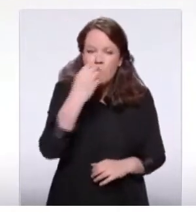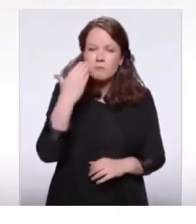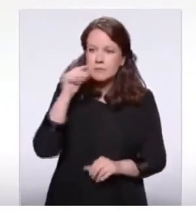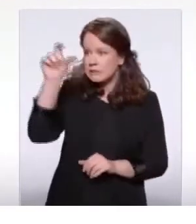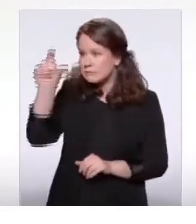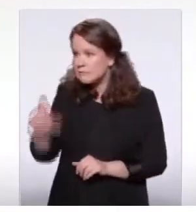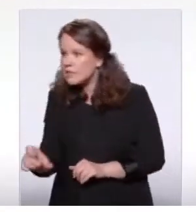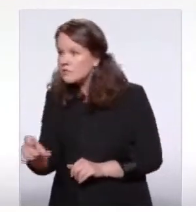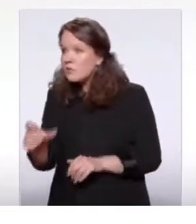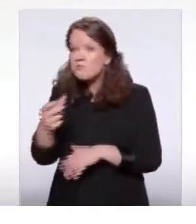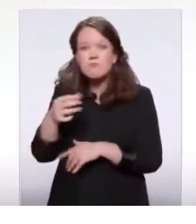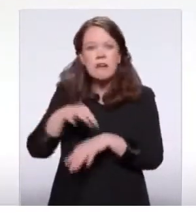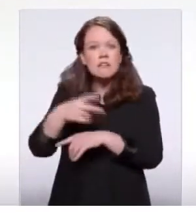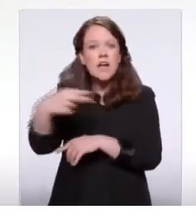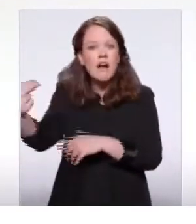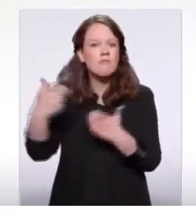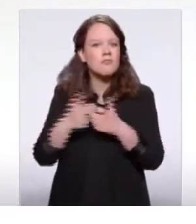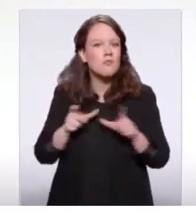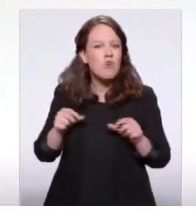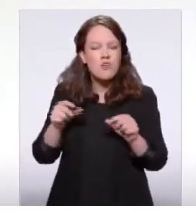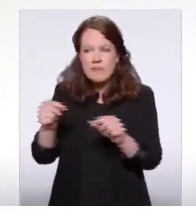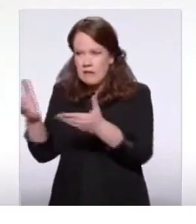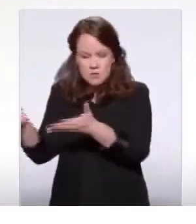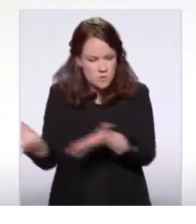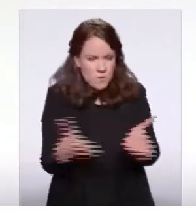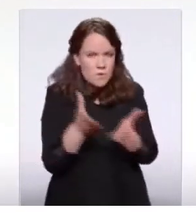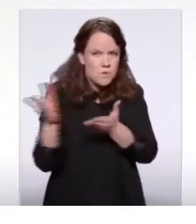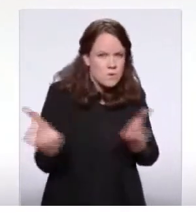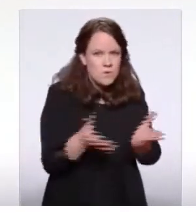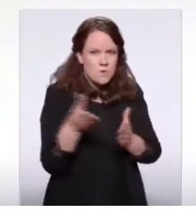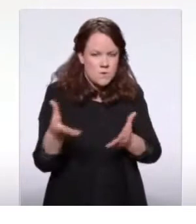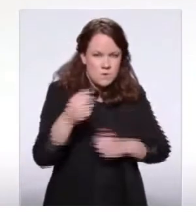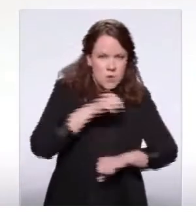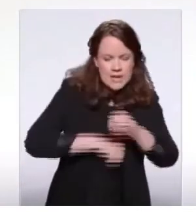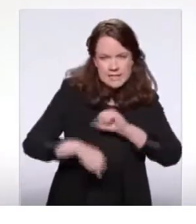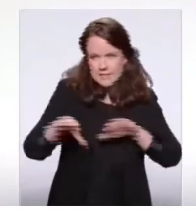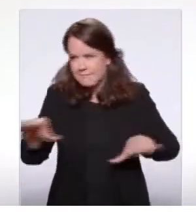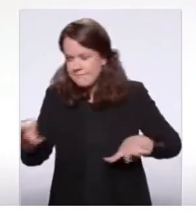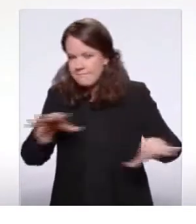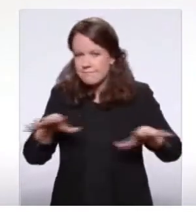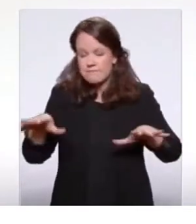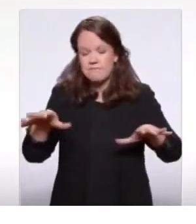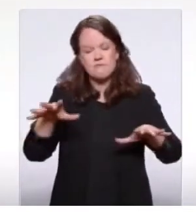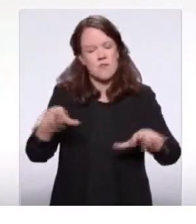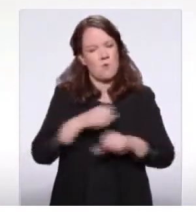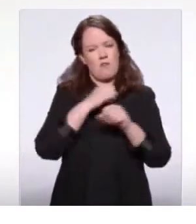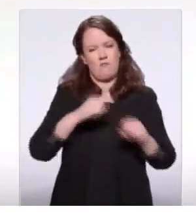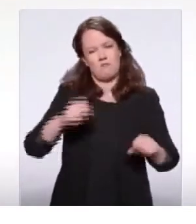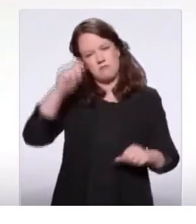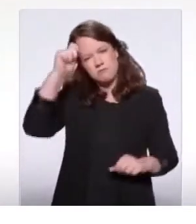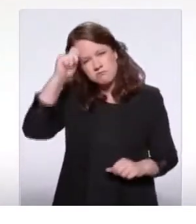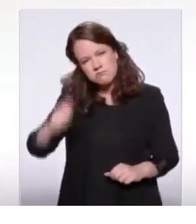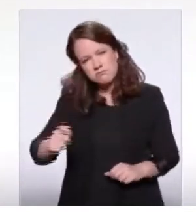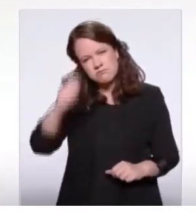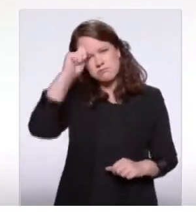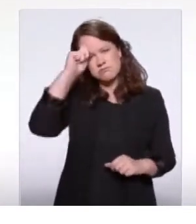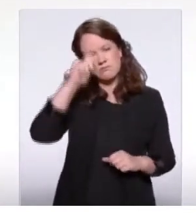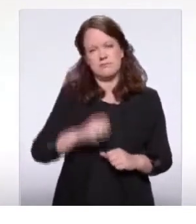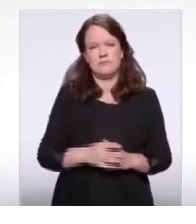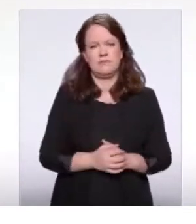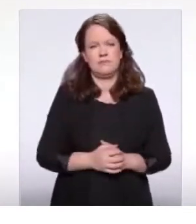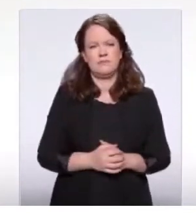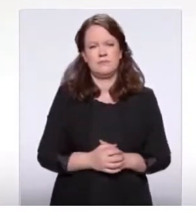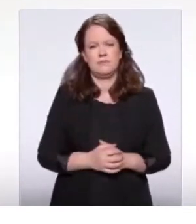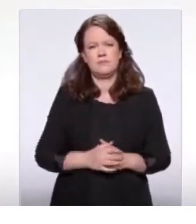de maladies graves comme le cancer, pour tous les moyens d'urgence, faire en sorte que tous les reçoivent et que